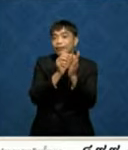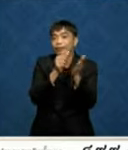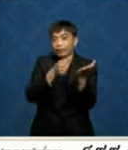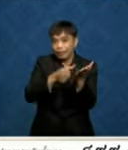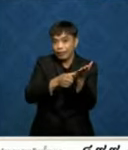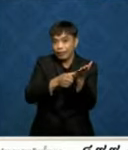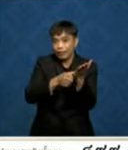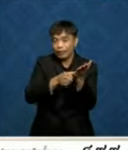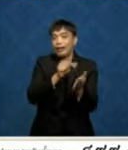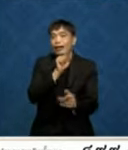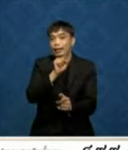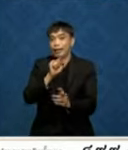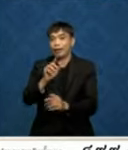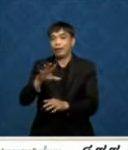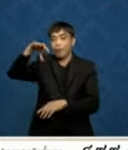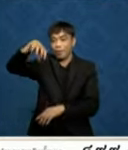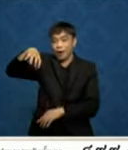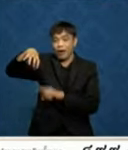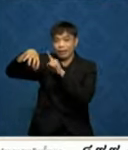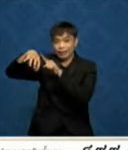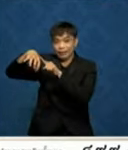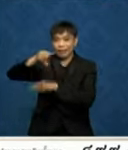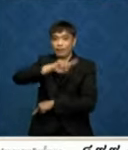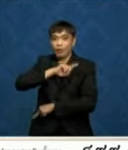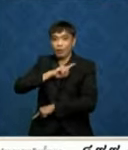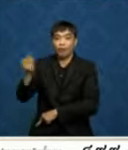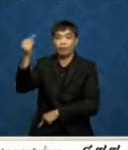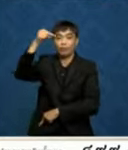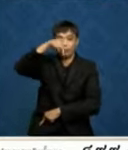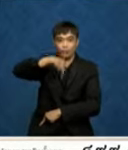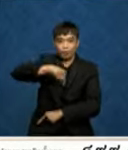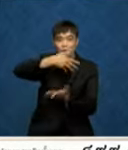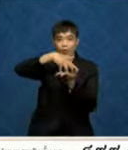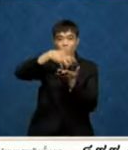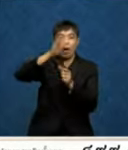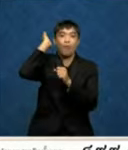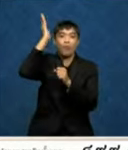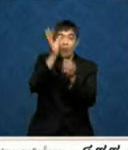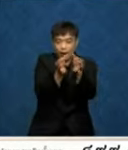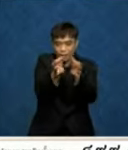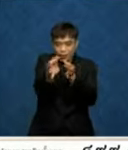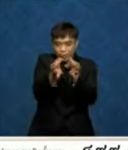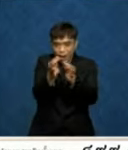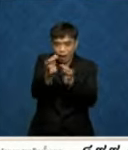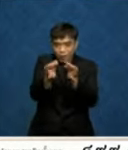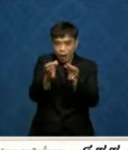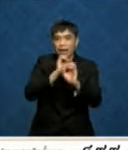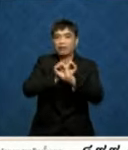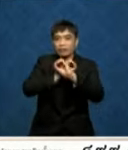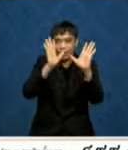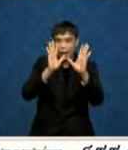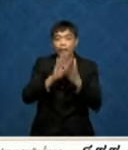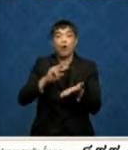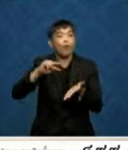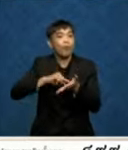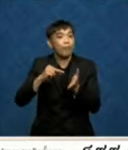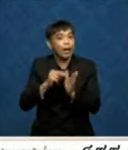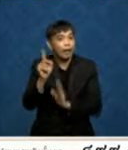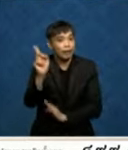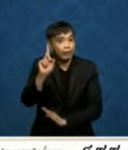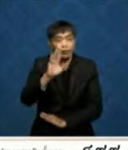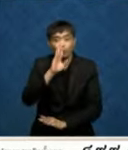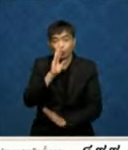หน่วยงานที่มาชี้แจงในชั้นของกรรมธิการก็ได้บอกชัดเจนนะครับมันเป็นเรื่องของการเสนอและสนองเมื่อประชาชน